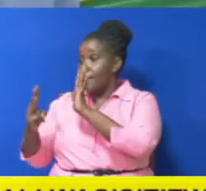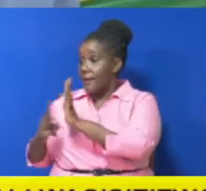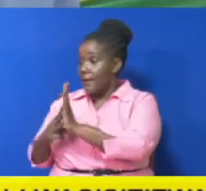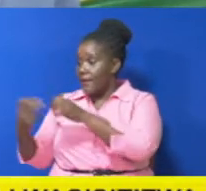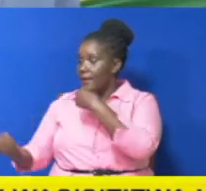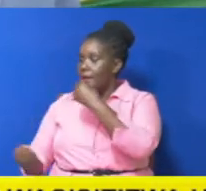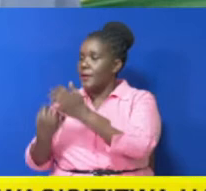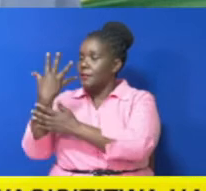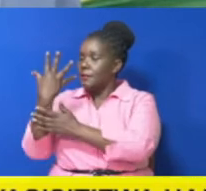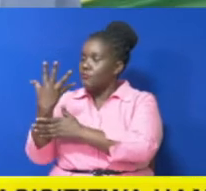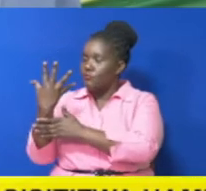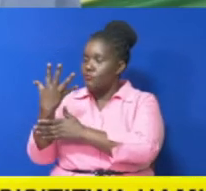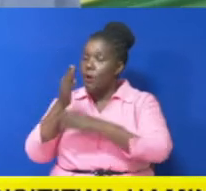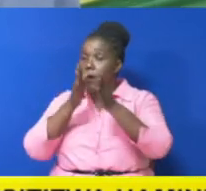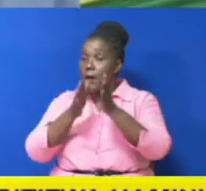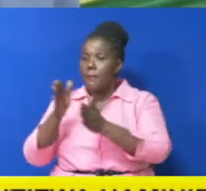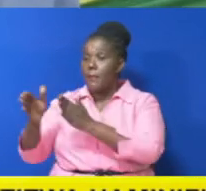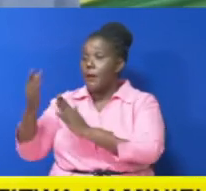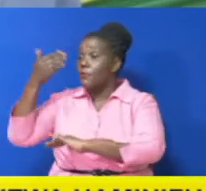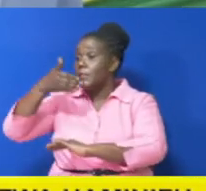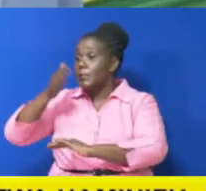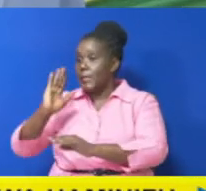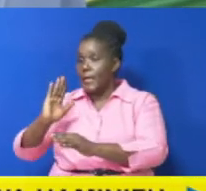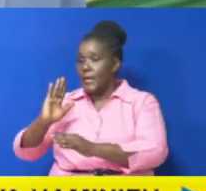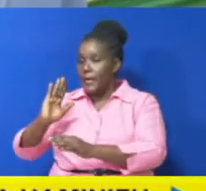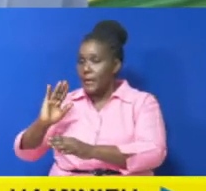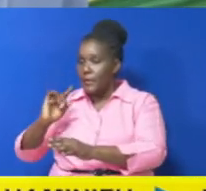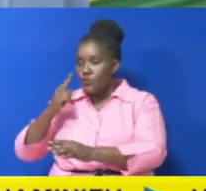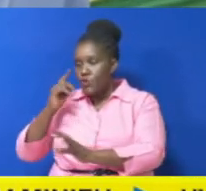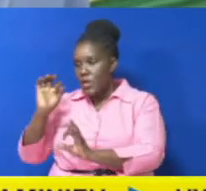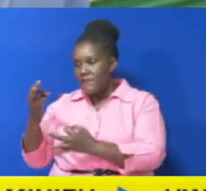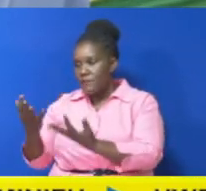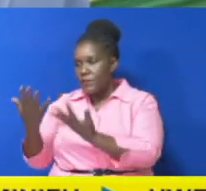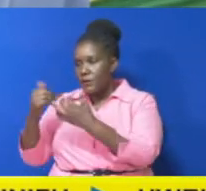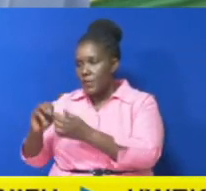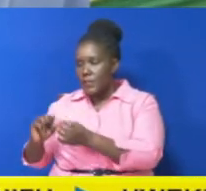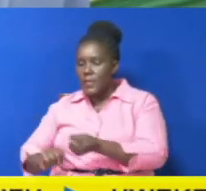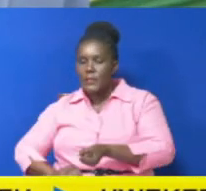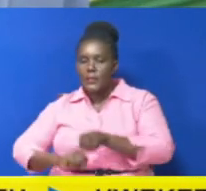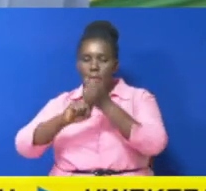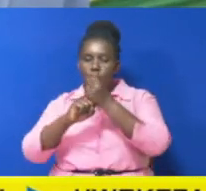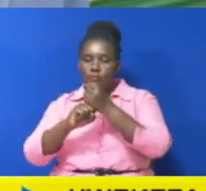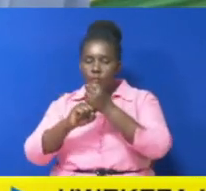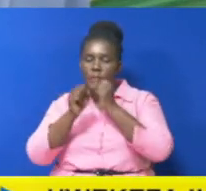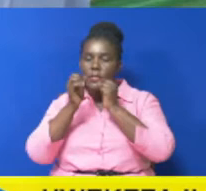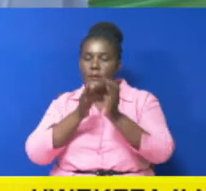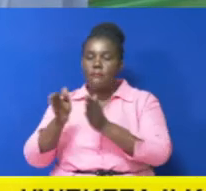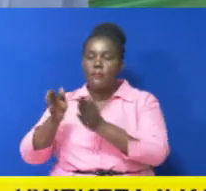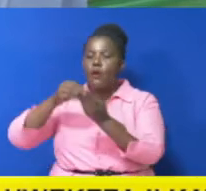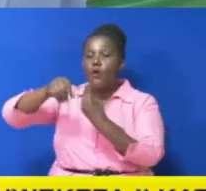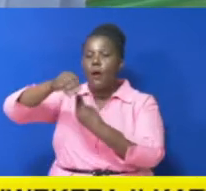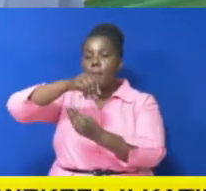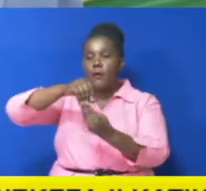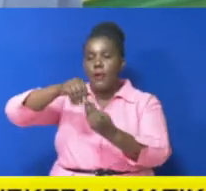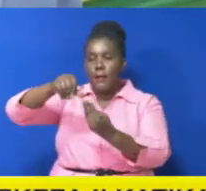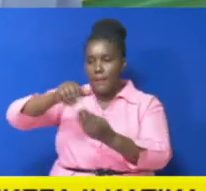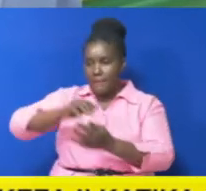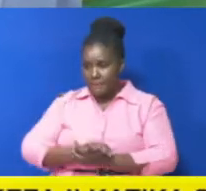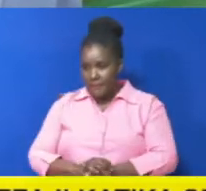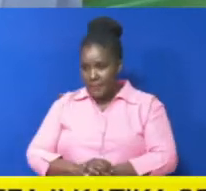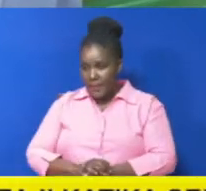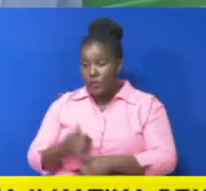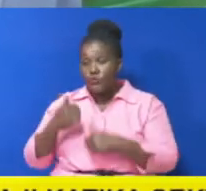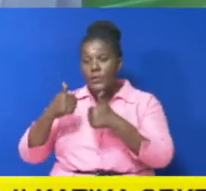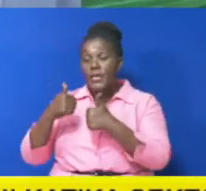atazindua mpango wa serikali wa kutoa ruzuku kwenye mbolea. Kwa hiyo bei ya